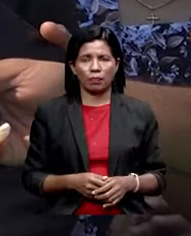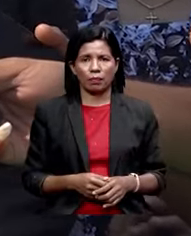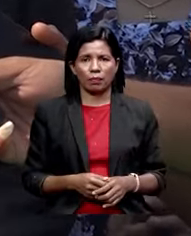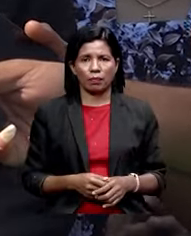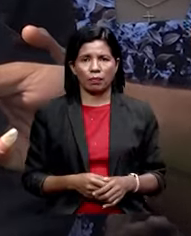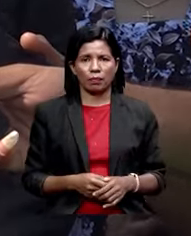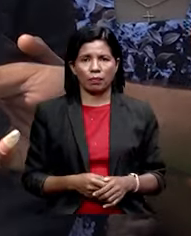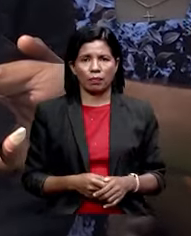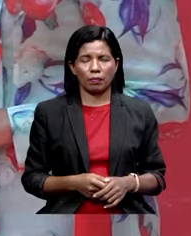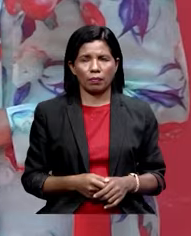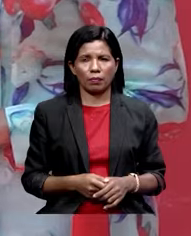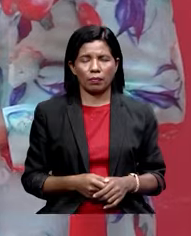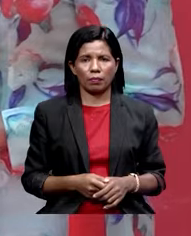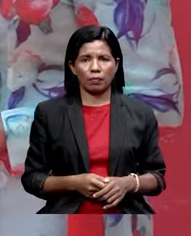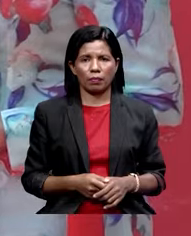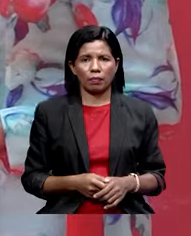eh